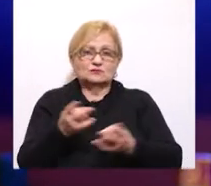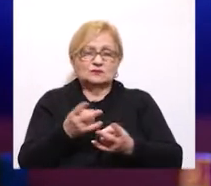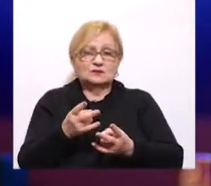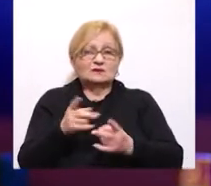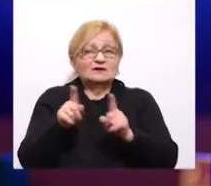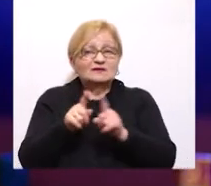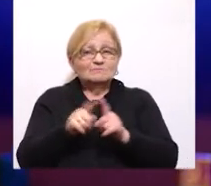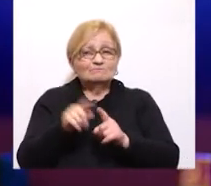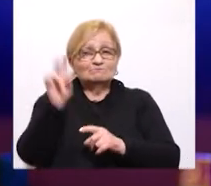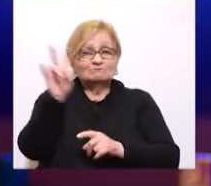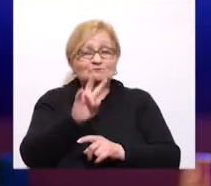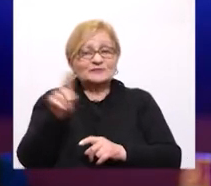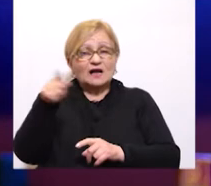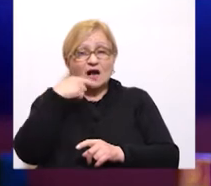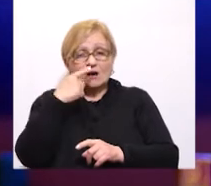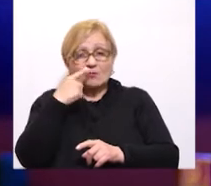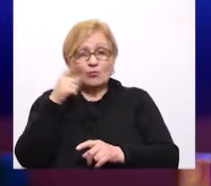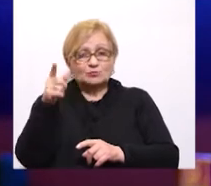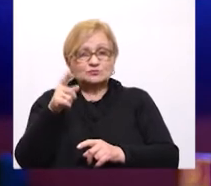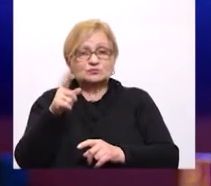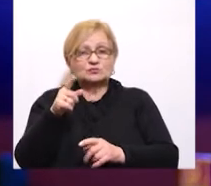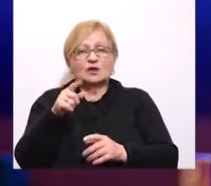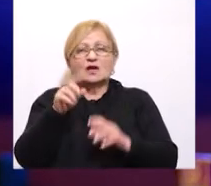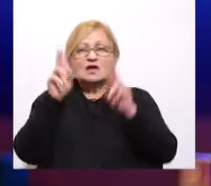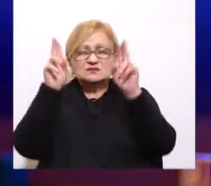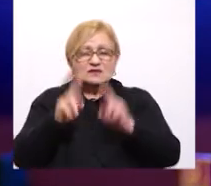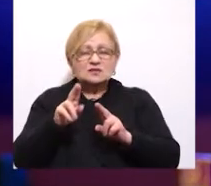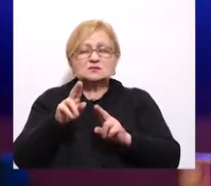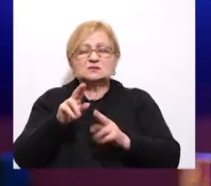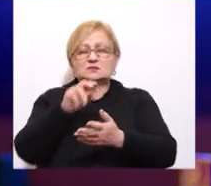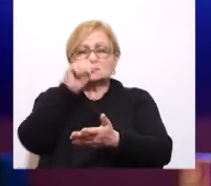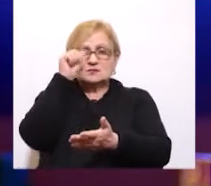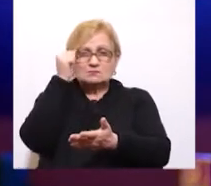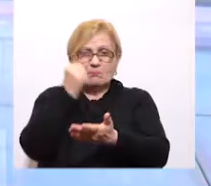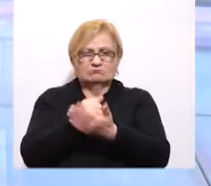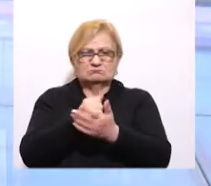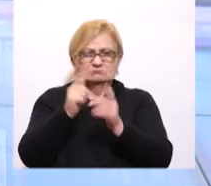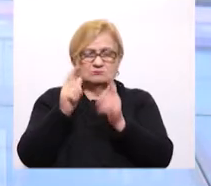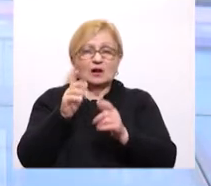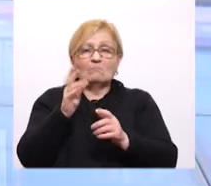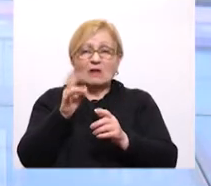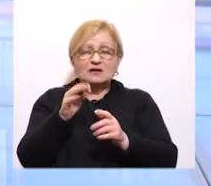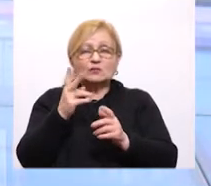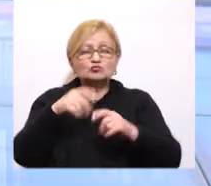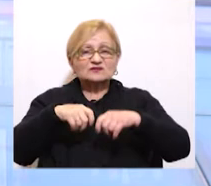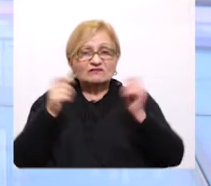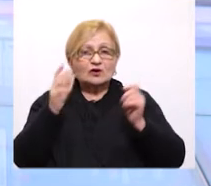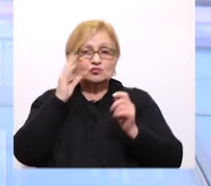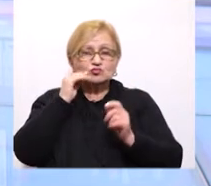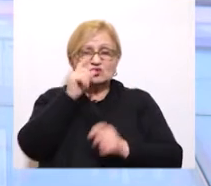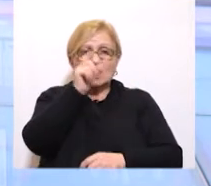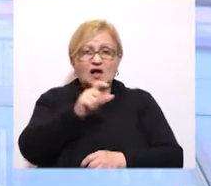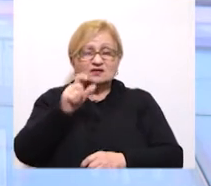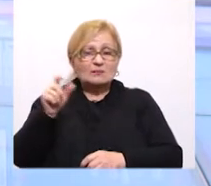ანუ საუკუნეებით ბეჭედდასმული წესი ირღვევა უფრო ადამიანური სიკეთის,